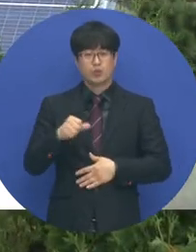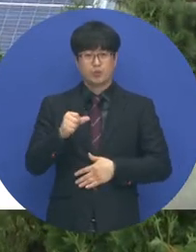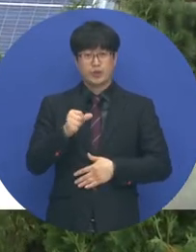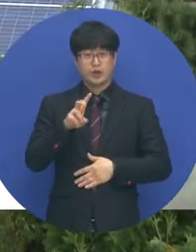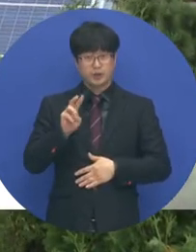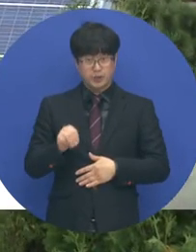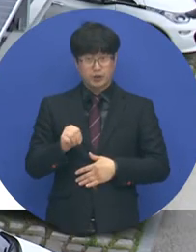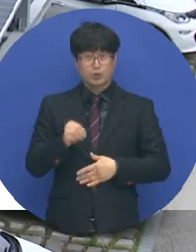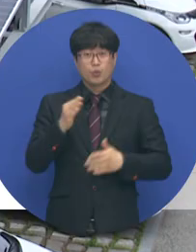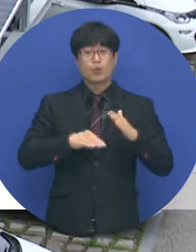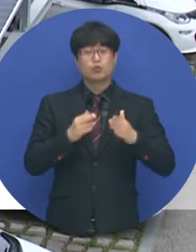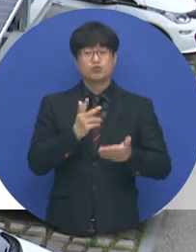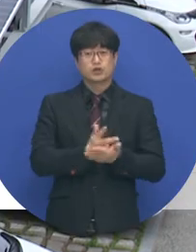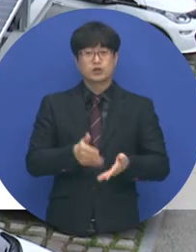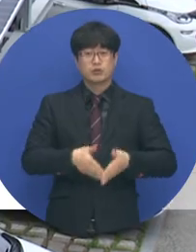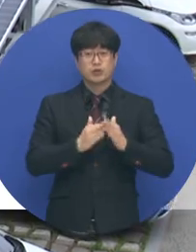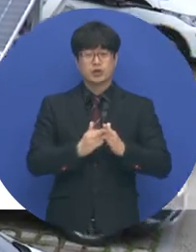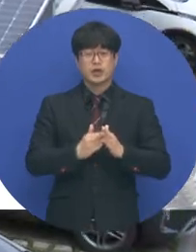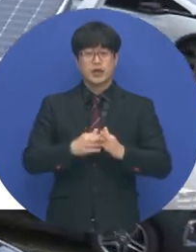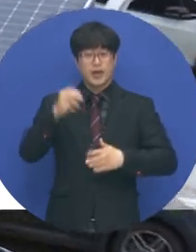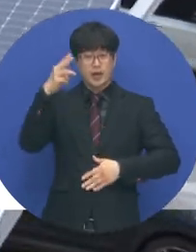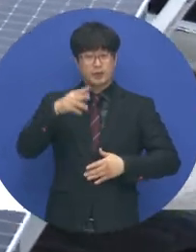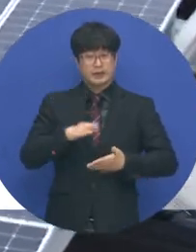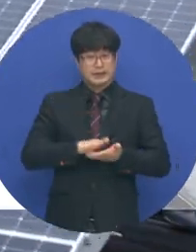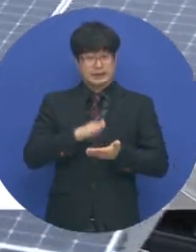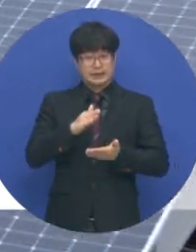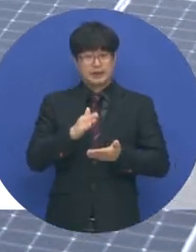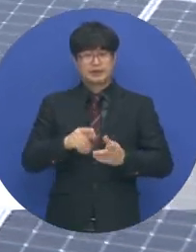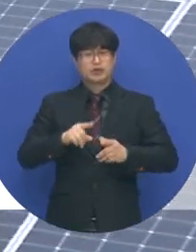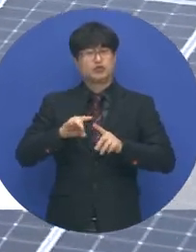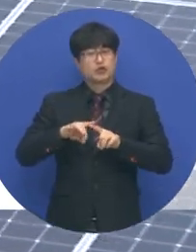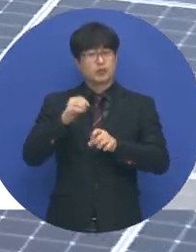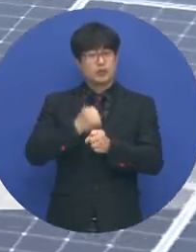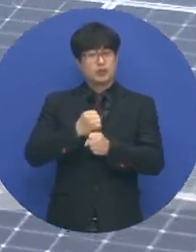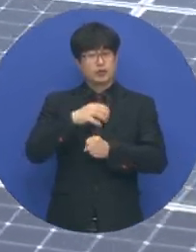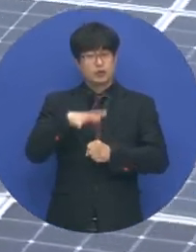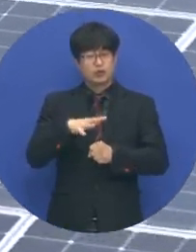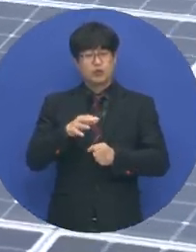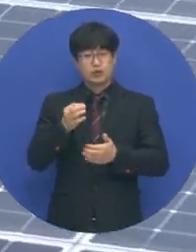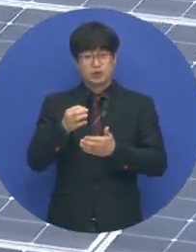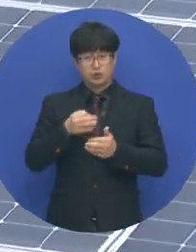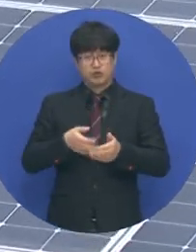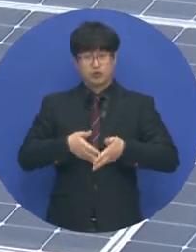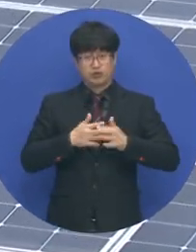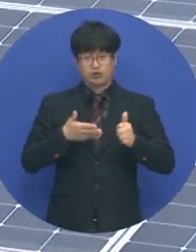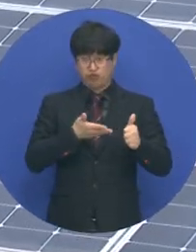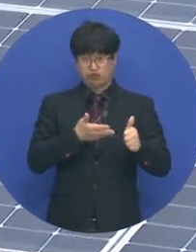공영 주차장 조성 시 태양광 발전 시설 설치를 의무화하고 설치비를 지원합니다.